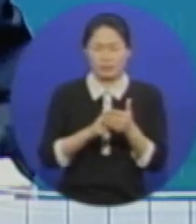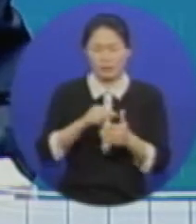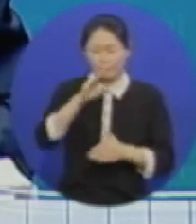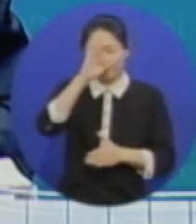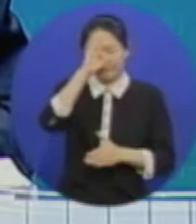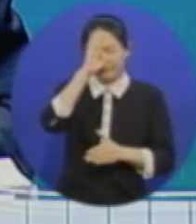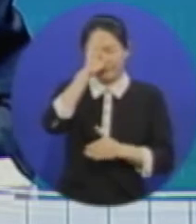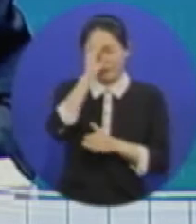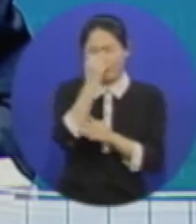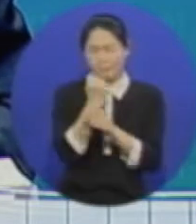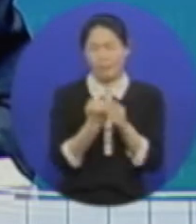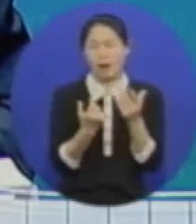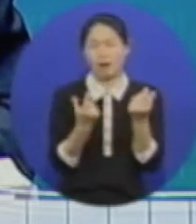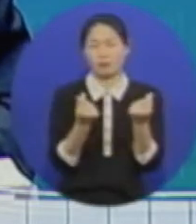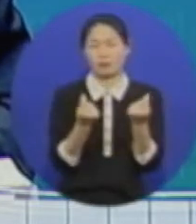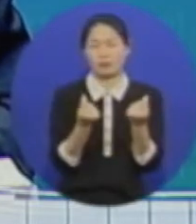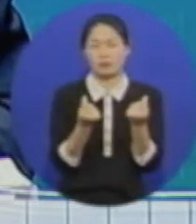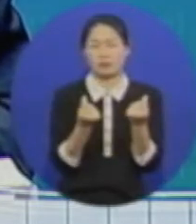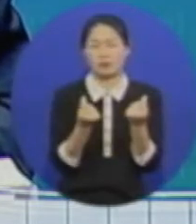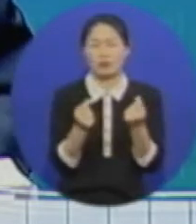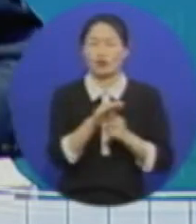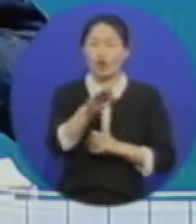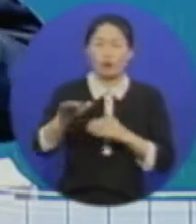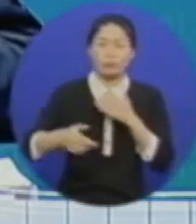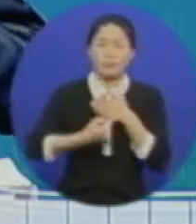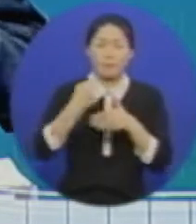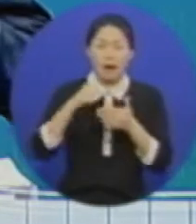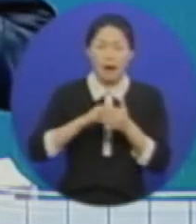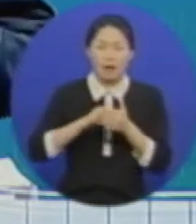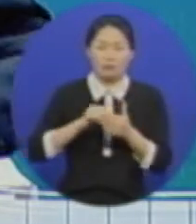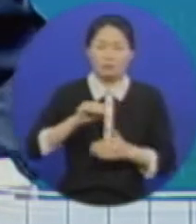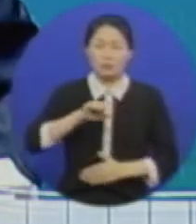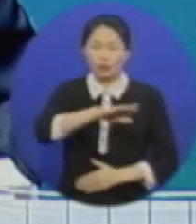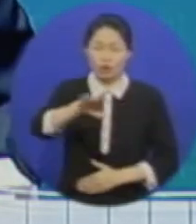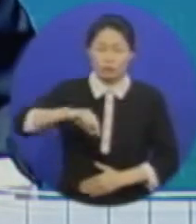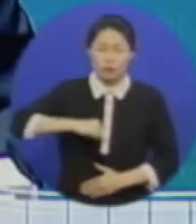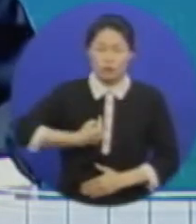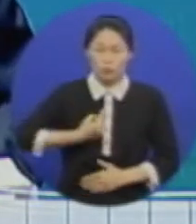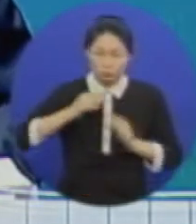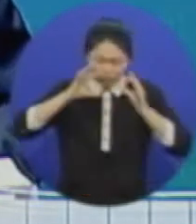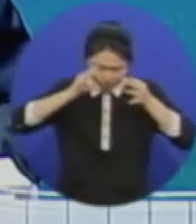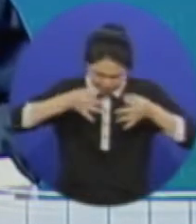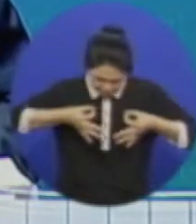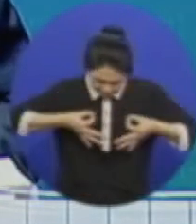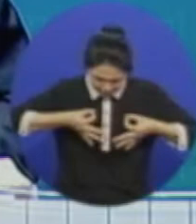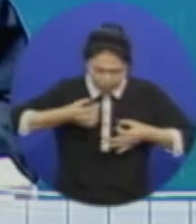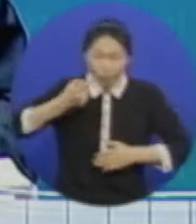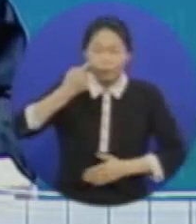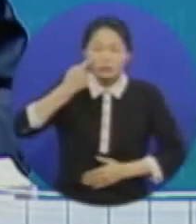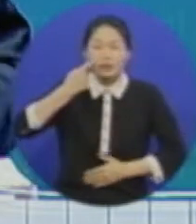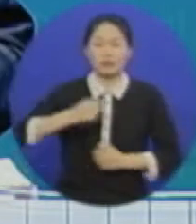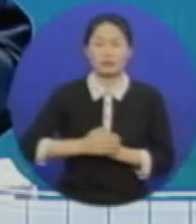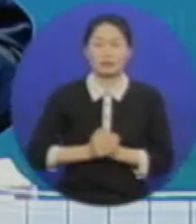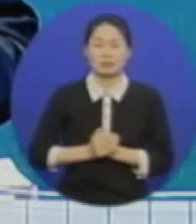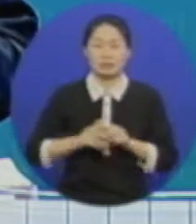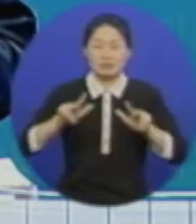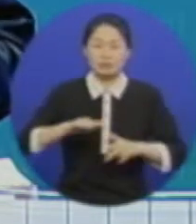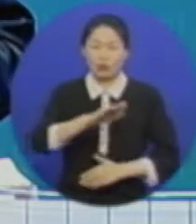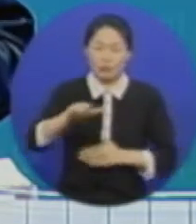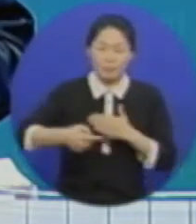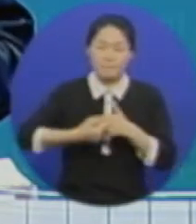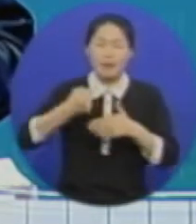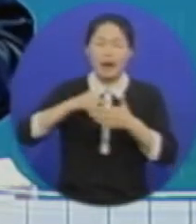거예요 여러분들의 마음을 2시간에 한번 여러분 스스로 한번 들여다 보세요 지금 여러분